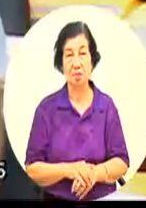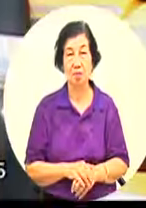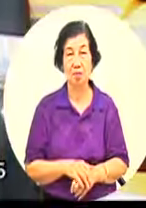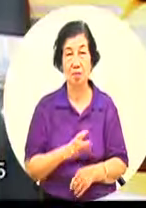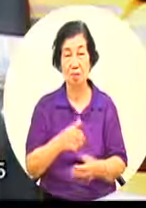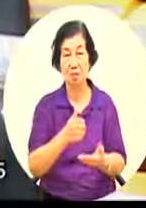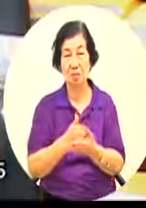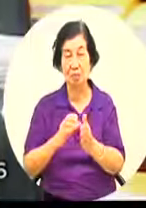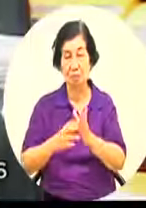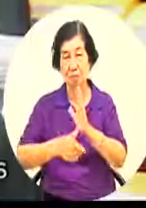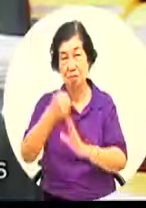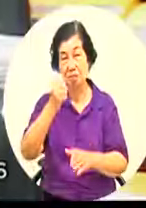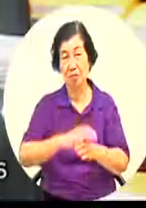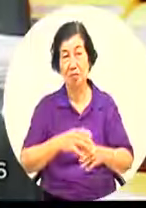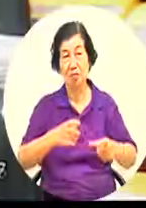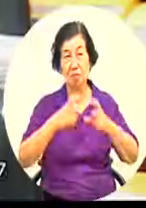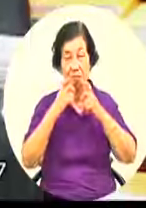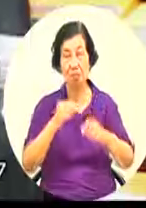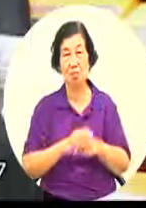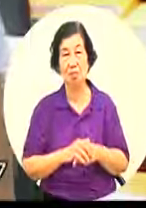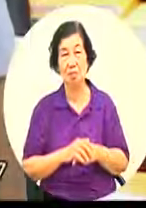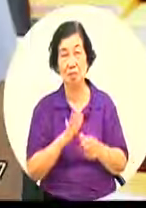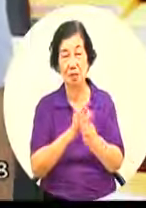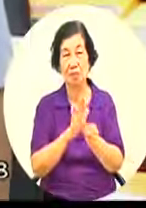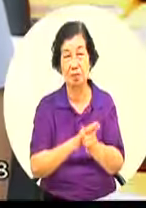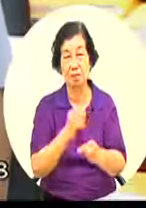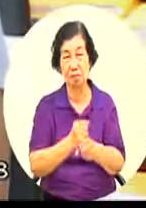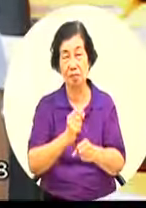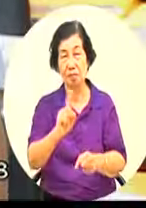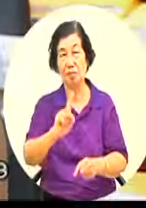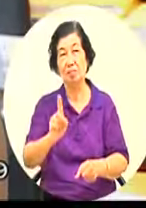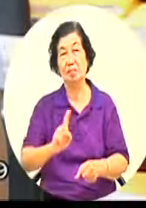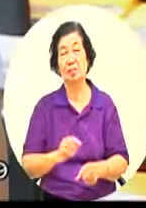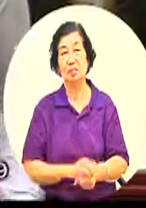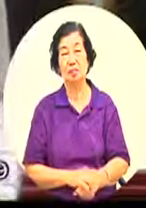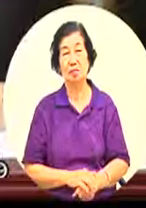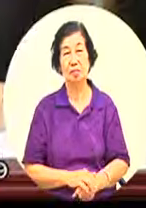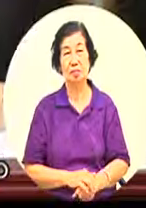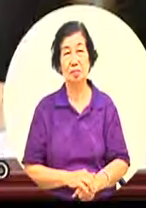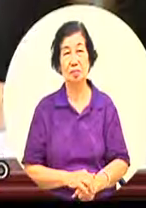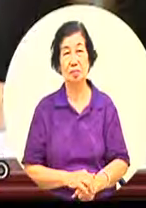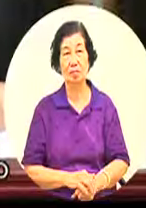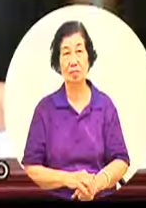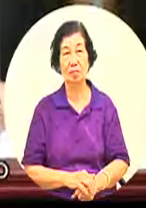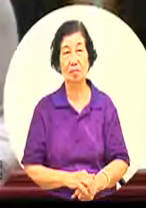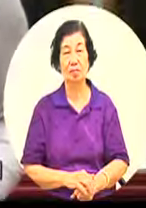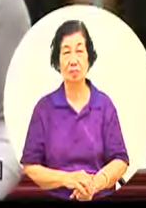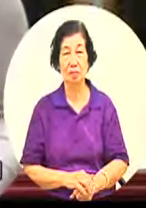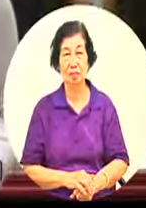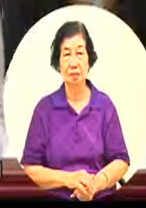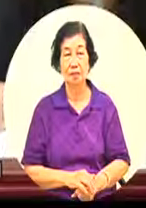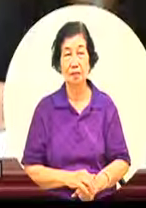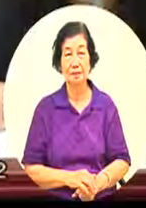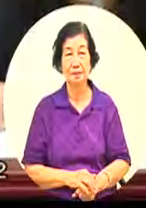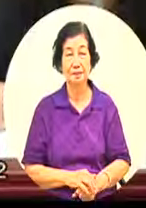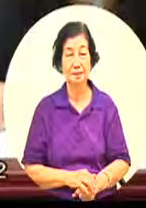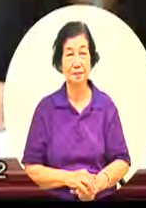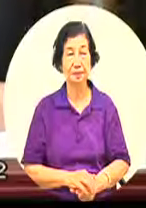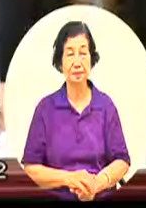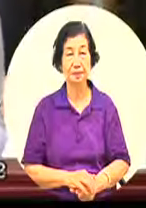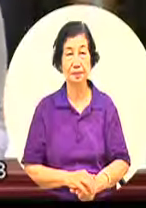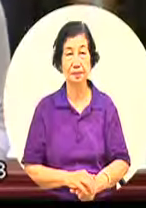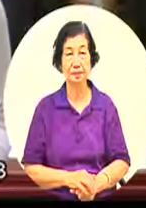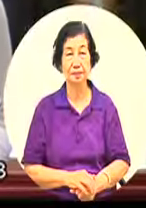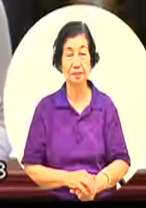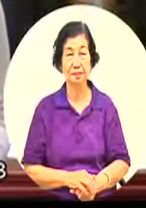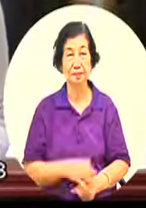回答一下，到底有没有想要做什么？ 局长，请回答。 谢谢主席，谢谢郑议员哦。郑